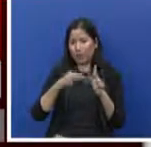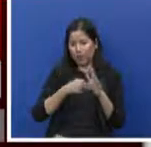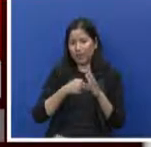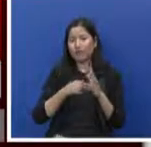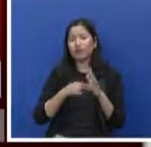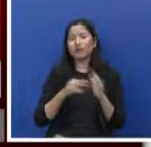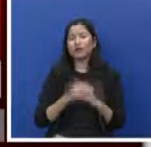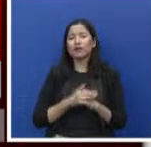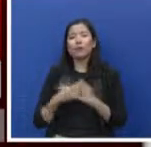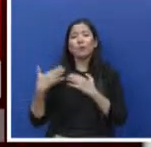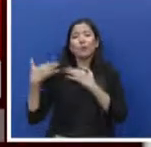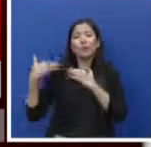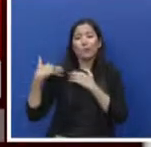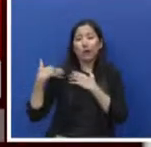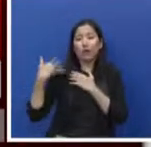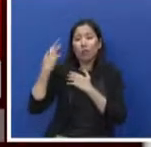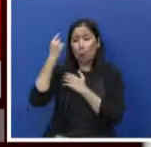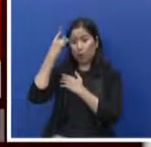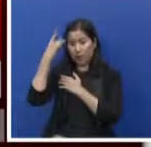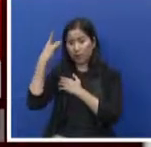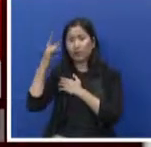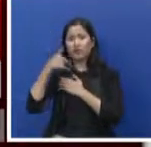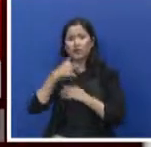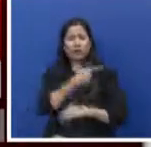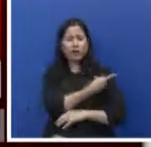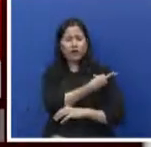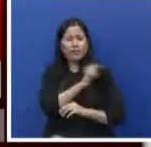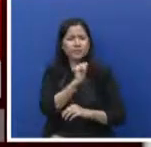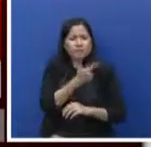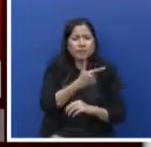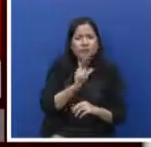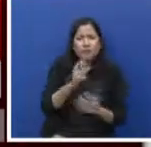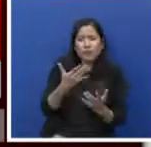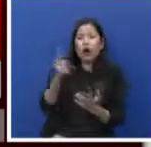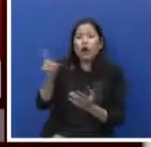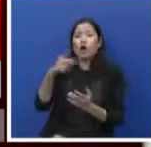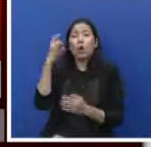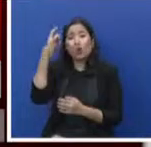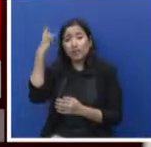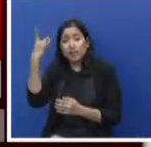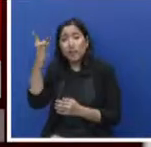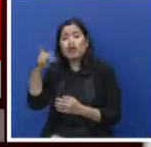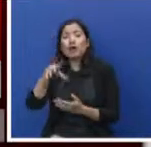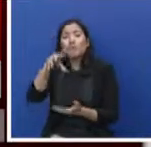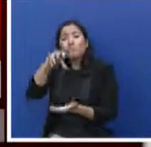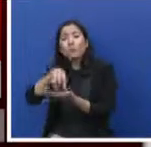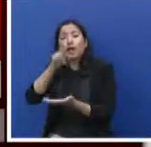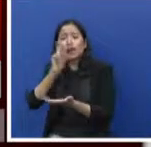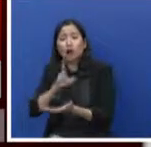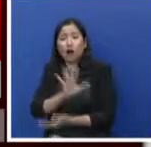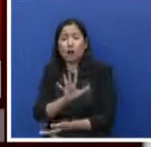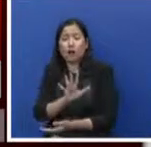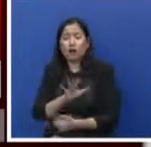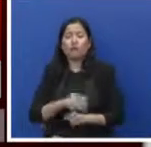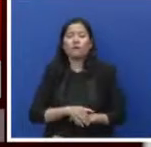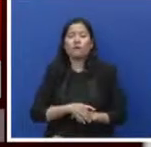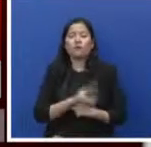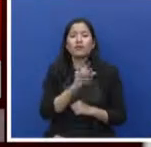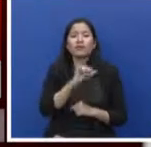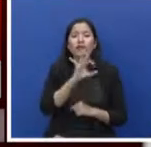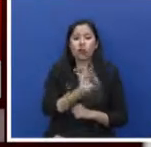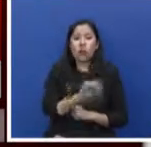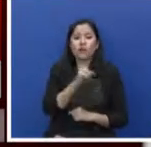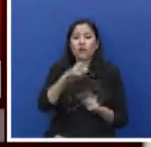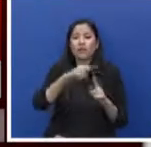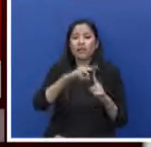mana peran Gojek mempercepat vaksinasi? Apa Gojek akan menyediakan tempat? Nah, itu yang pertama dari Kompas. Yang kedua, Rio